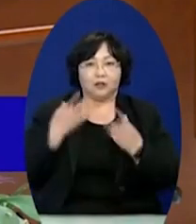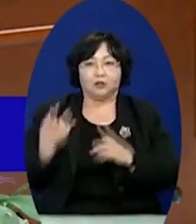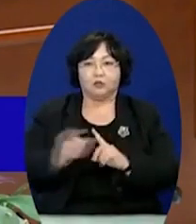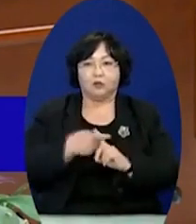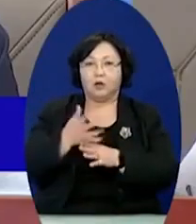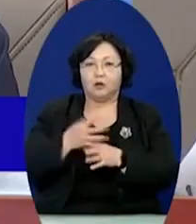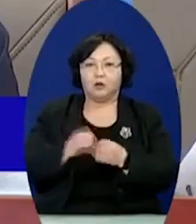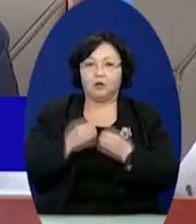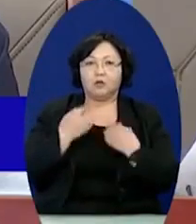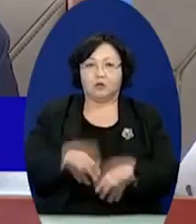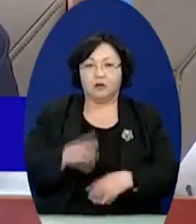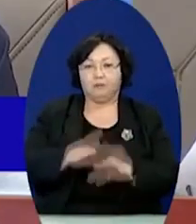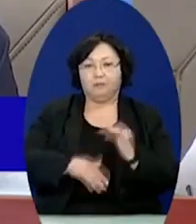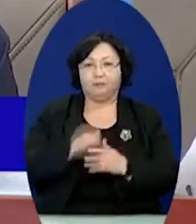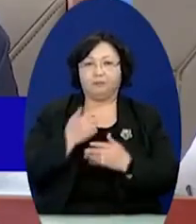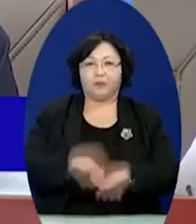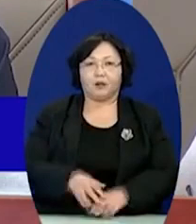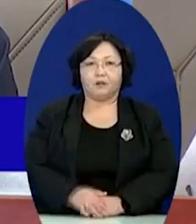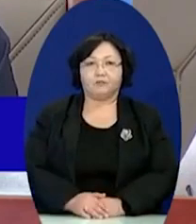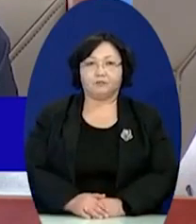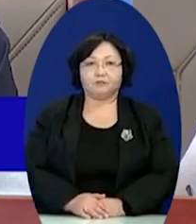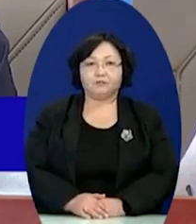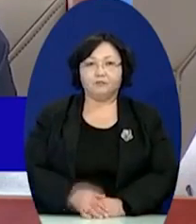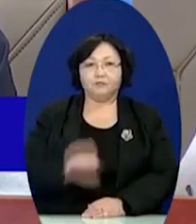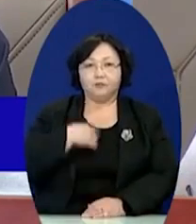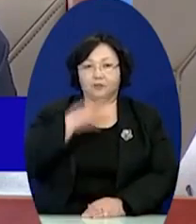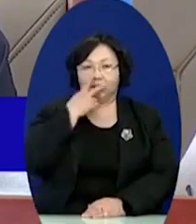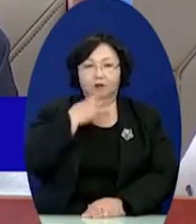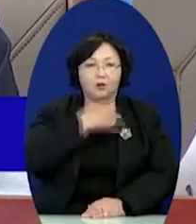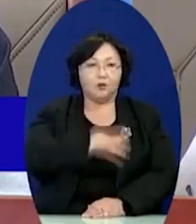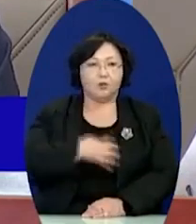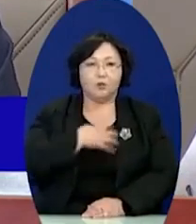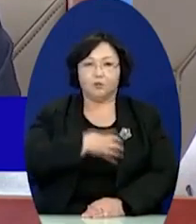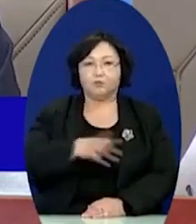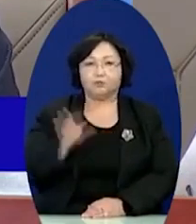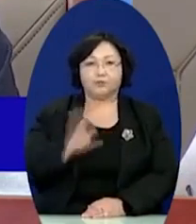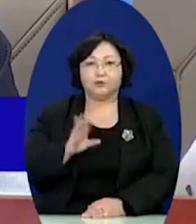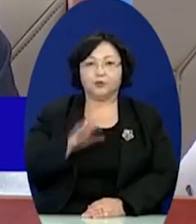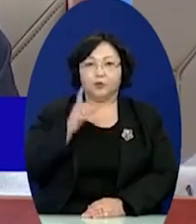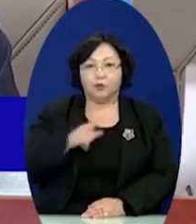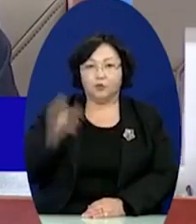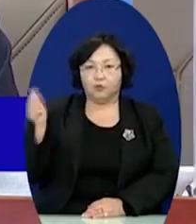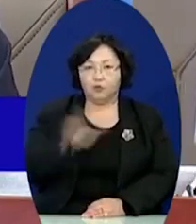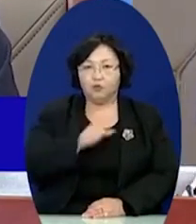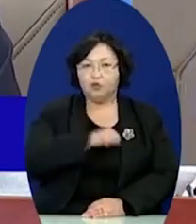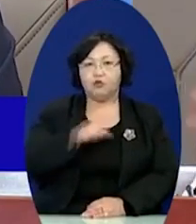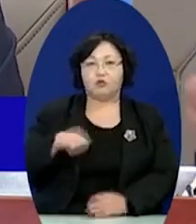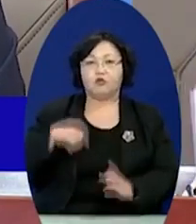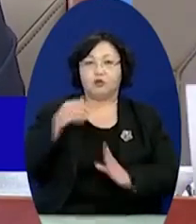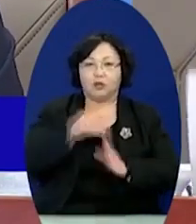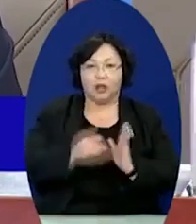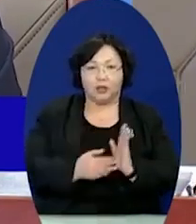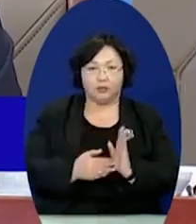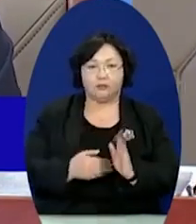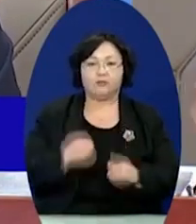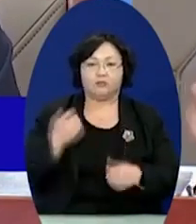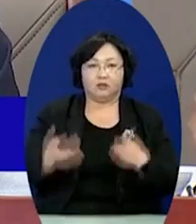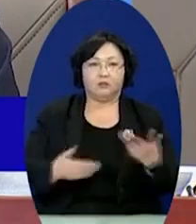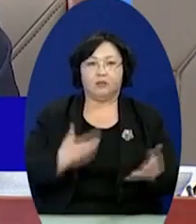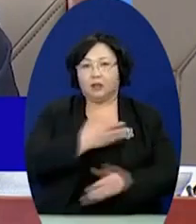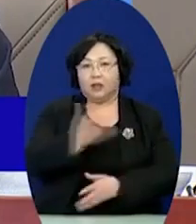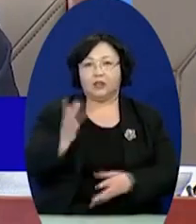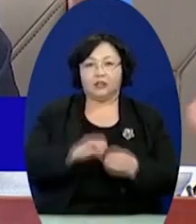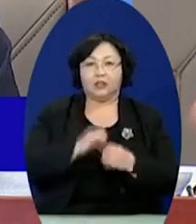ийм л асуудал шүү дээ. Тэгэхээр юу гэж хэлэх гээд байна гэхээр би бухимдаад байгаа юм биш ээ. Хүн болго өөрийнхөө оролт тайлхна. Бусд хүмүүс одоо зүгээр та нарын хийж байгаа